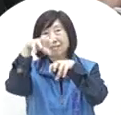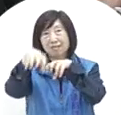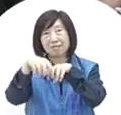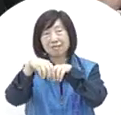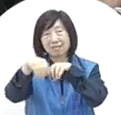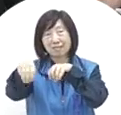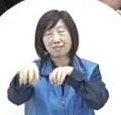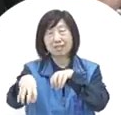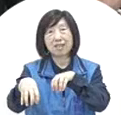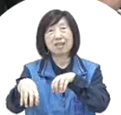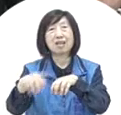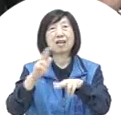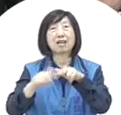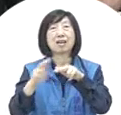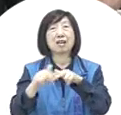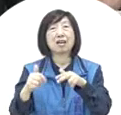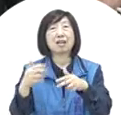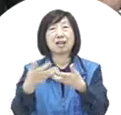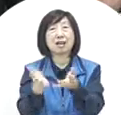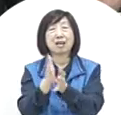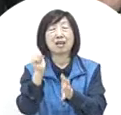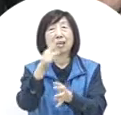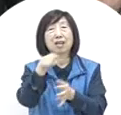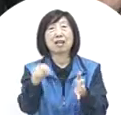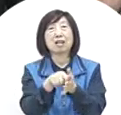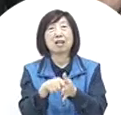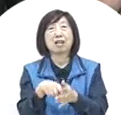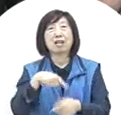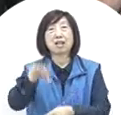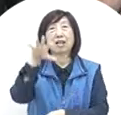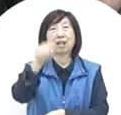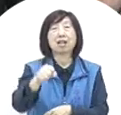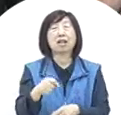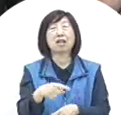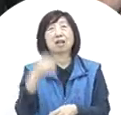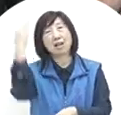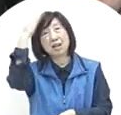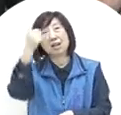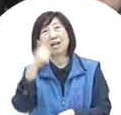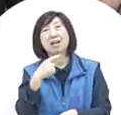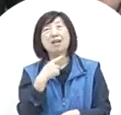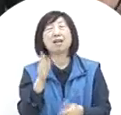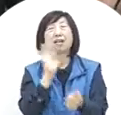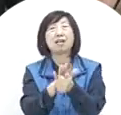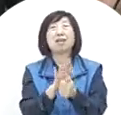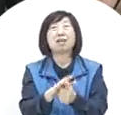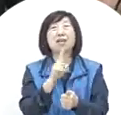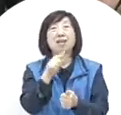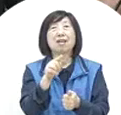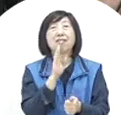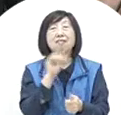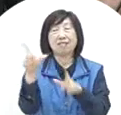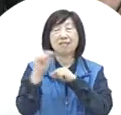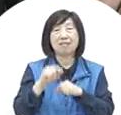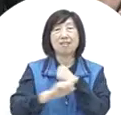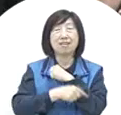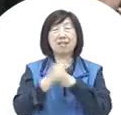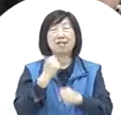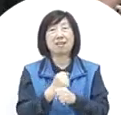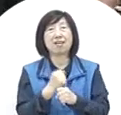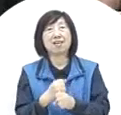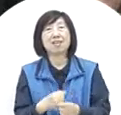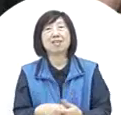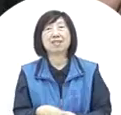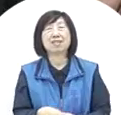长，请问当天是不是由您带队来逮捕郑南榕？我知道你要说什么，我先帮你抢答，你是依法行政哈，我帮你抢答